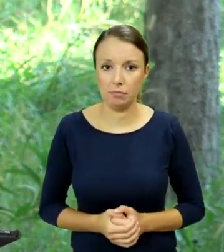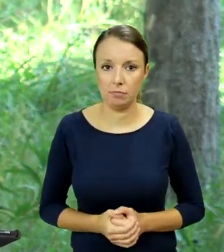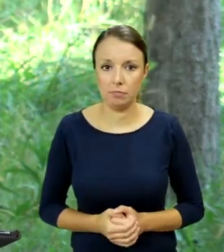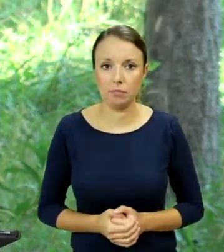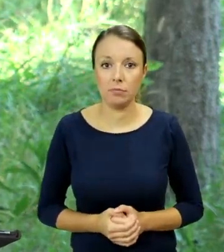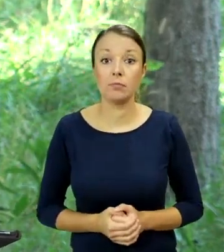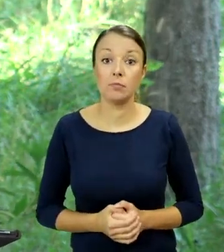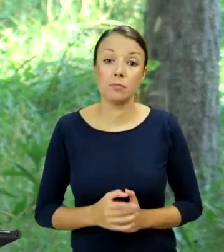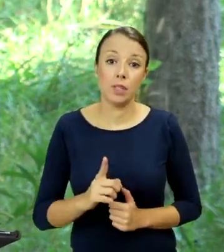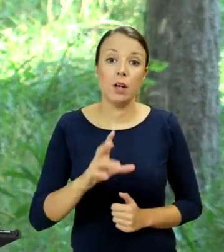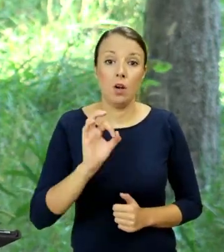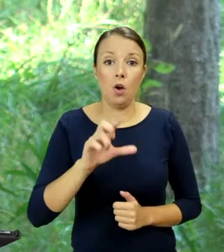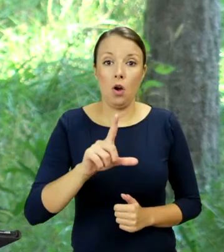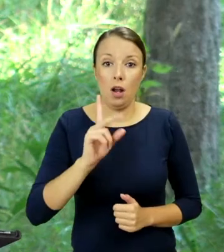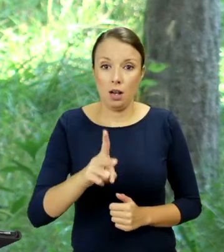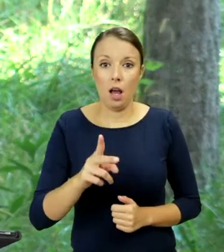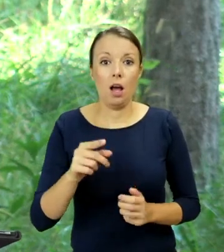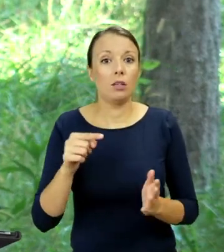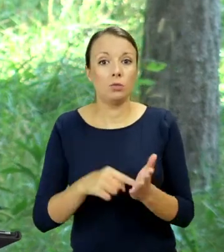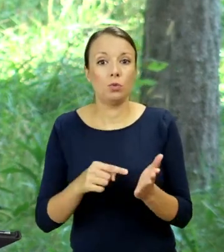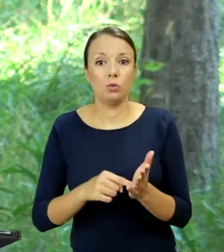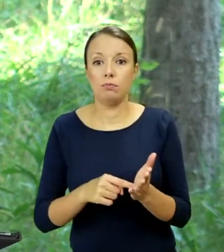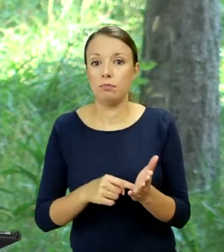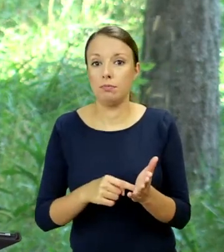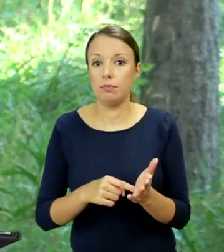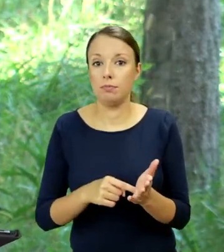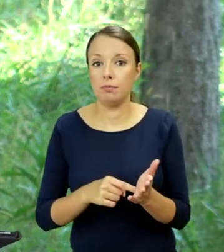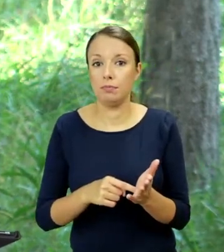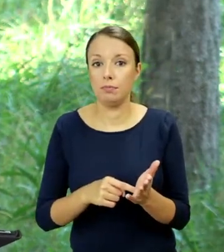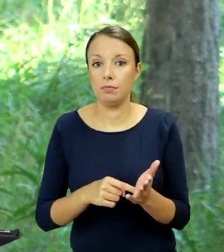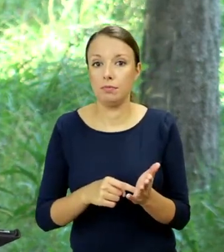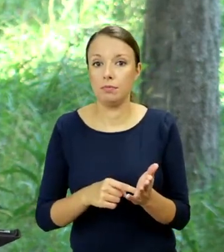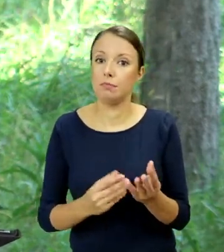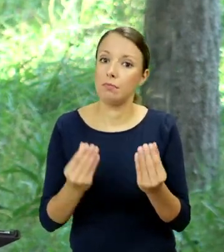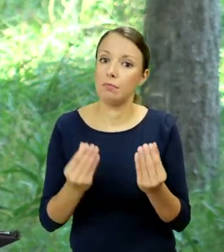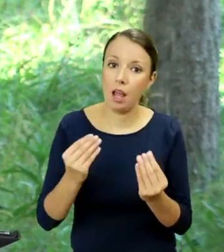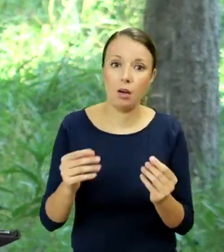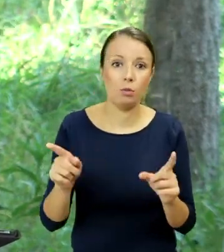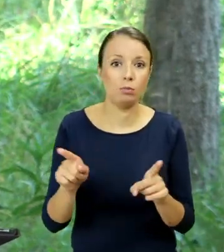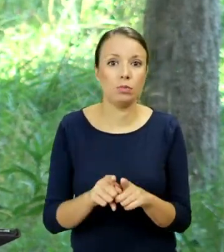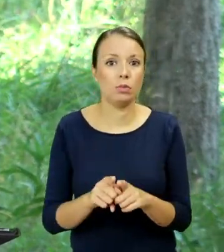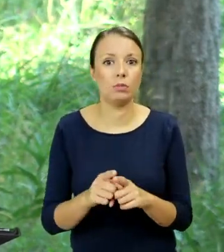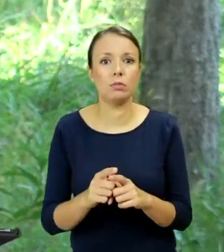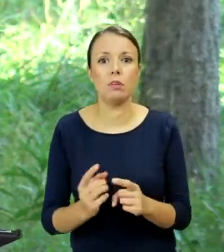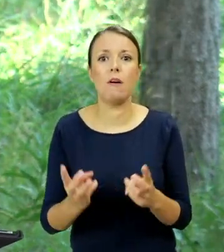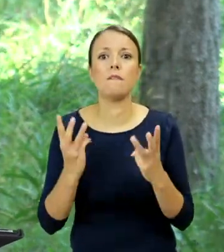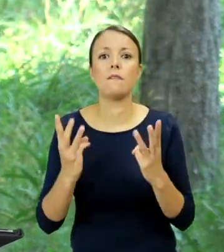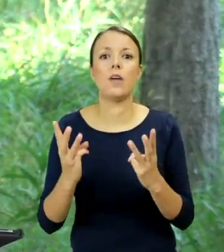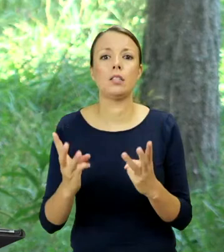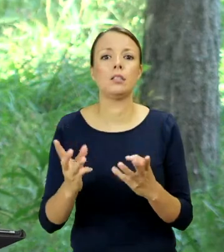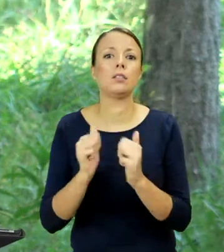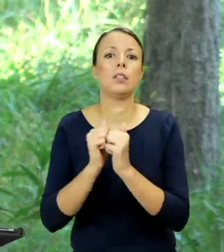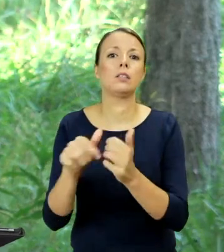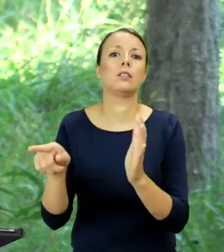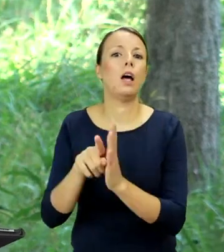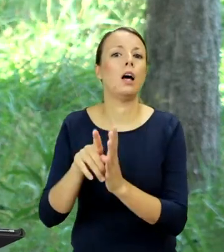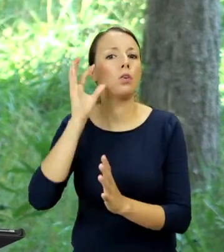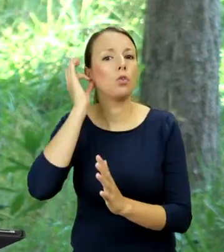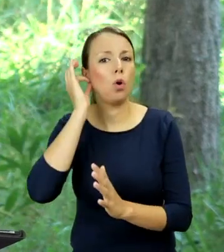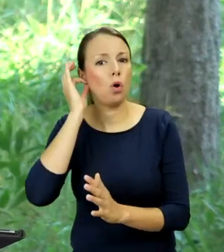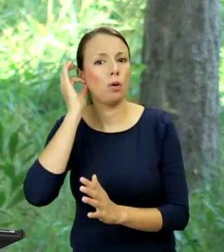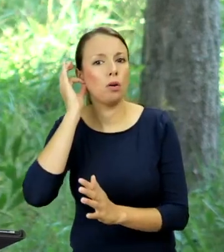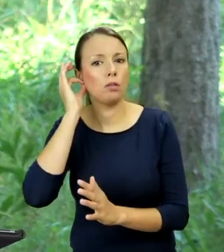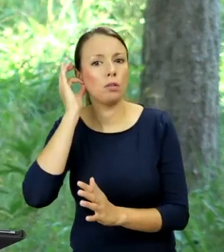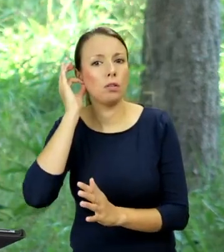odegrało fantastyczną i niezwykle mobilizującą rolę dla kobiet